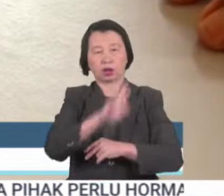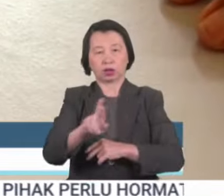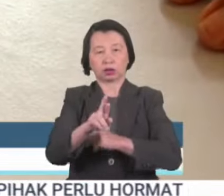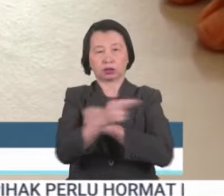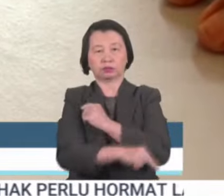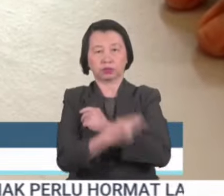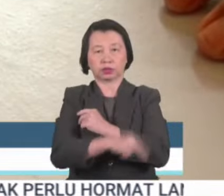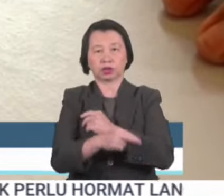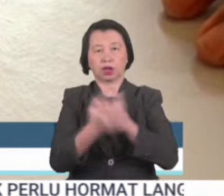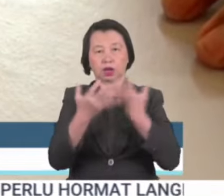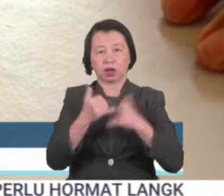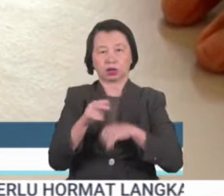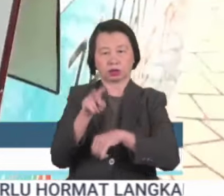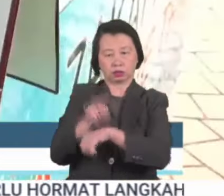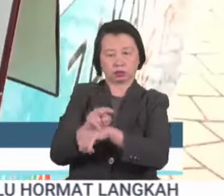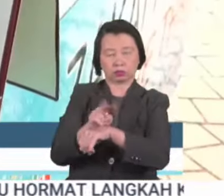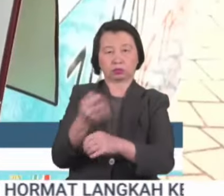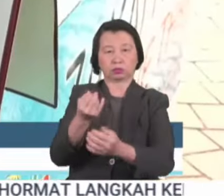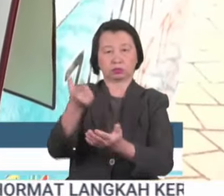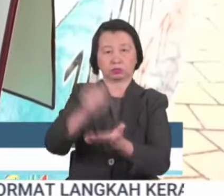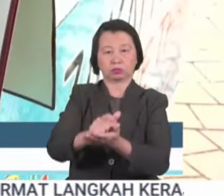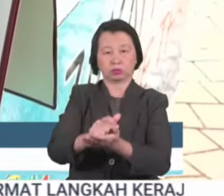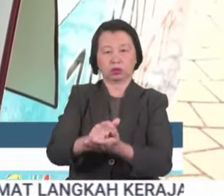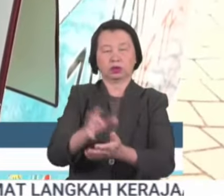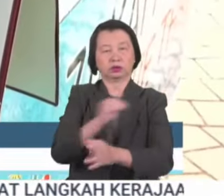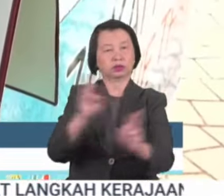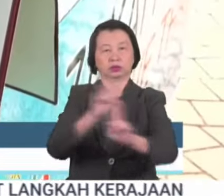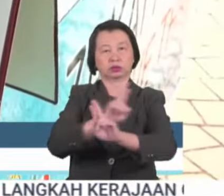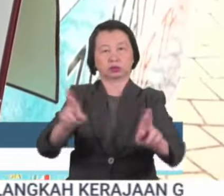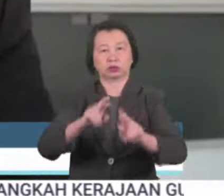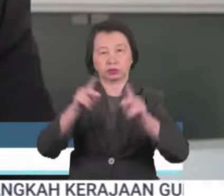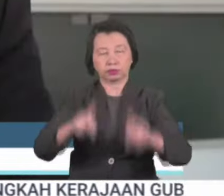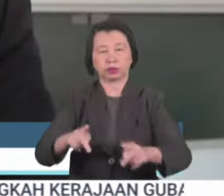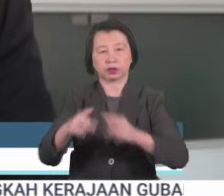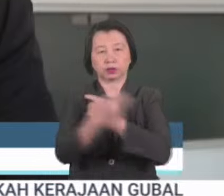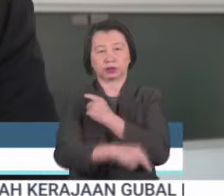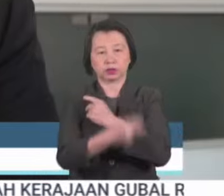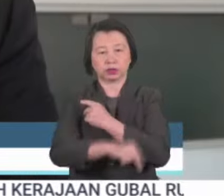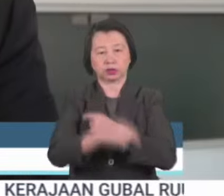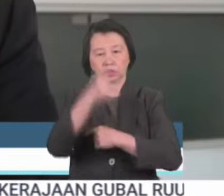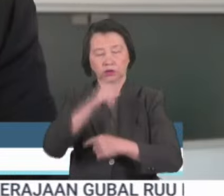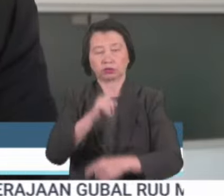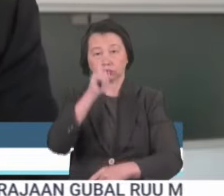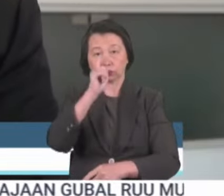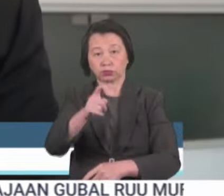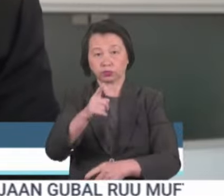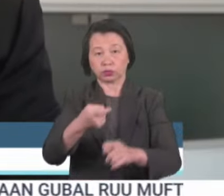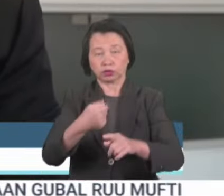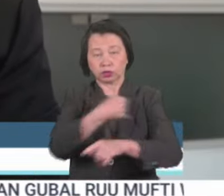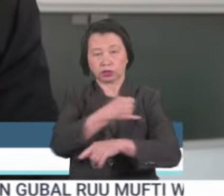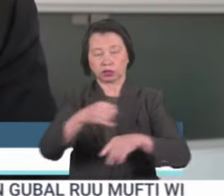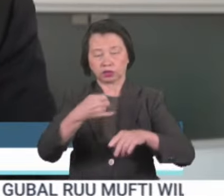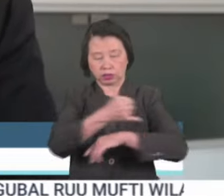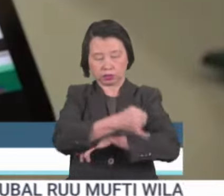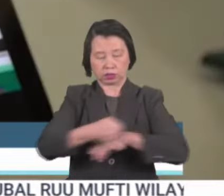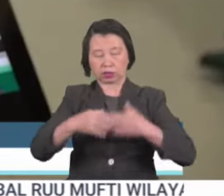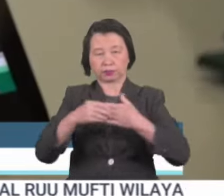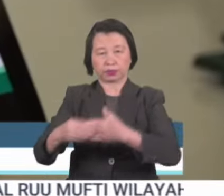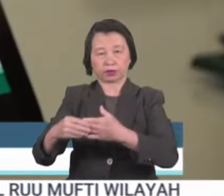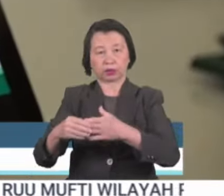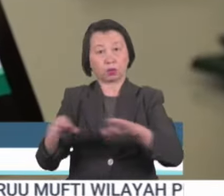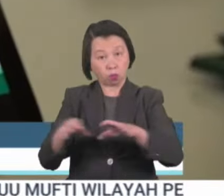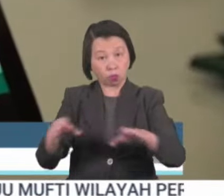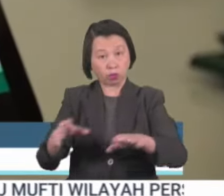agar pemantauan dan pelaporan juga disediakan oleh pihak negeri bagi memastikan bahawa garis panduan ini terlaksana